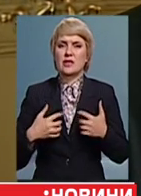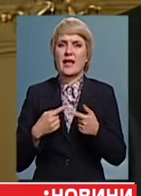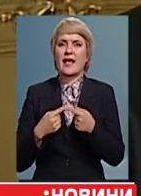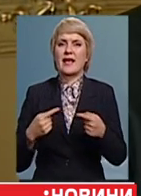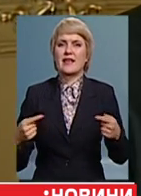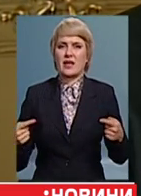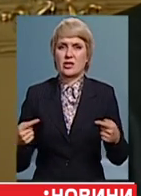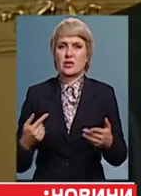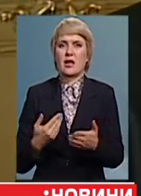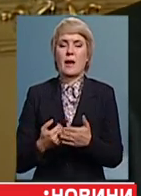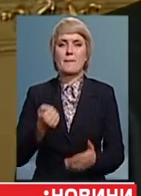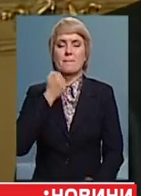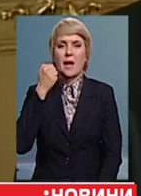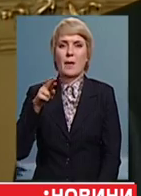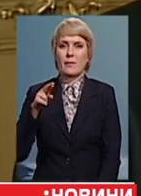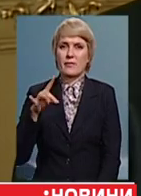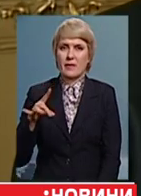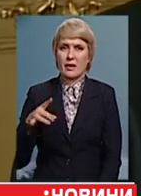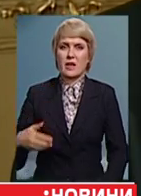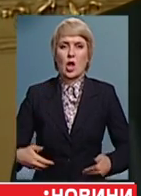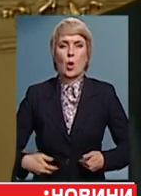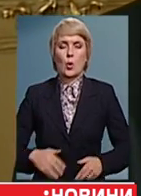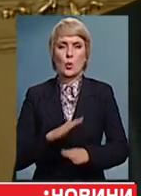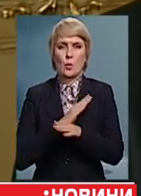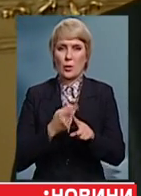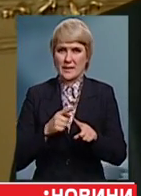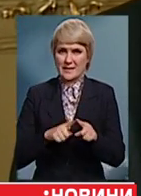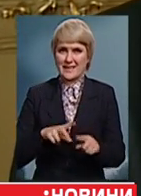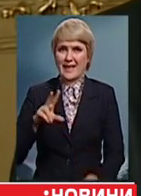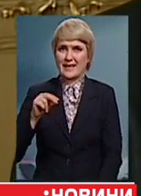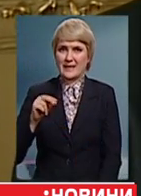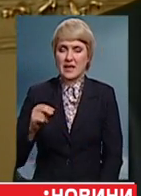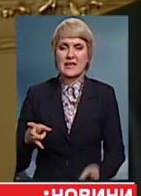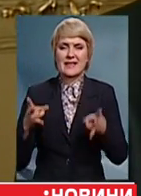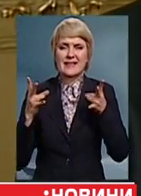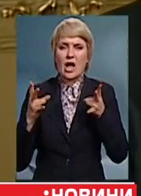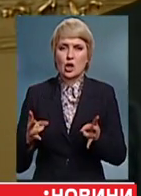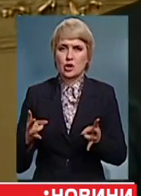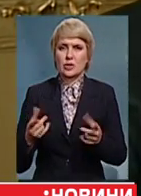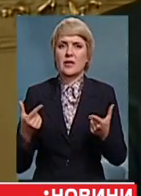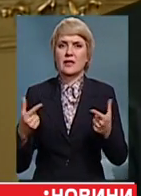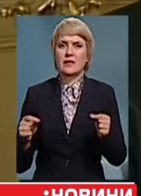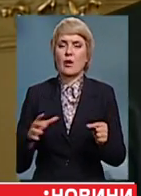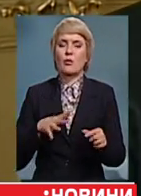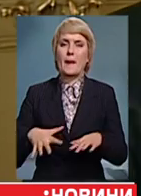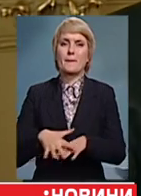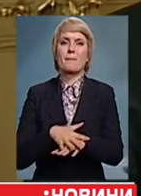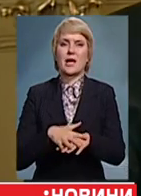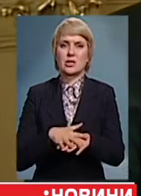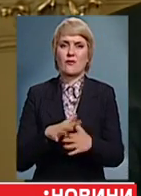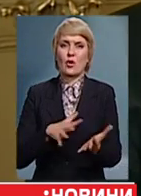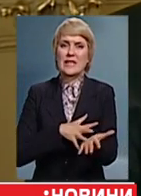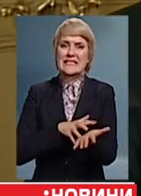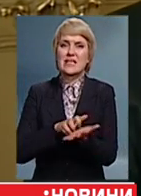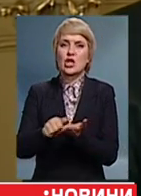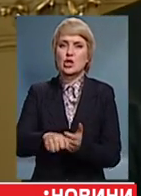саме Бабин Яр. Голодомор, ці дати, трагічні дати, де було масове